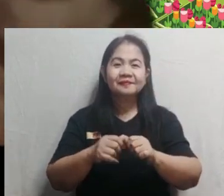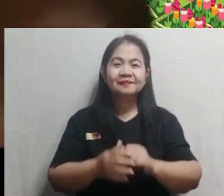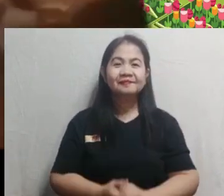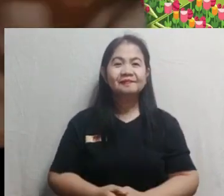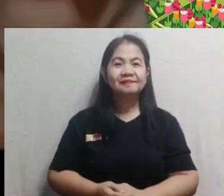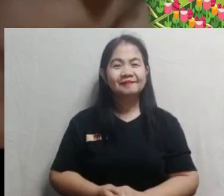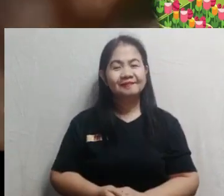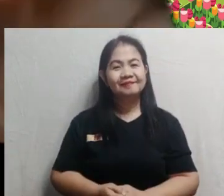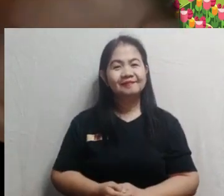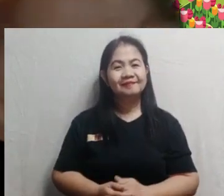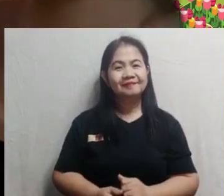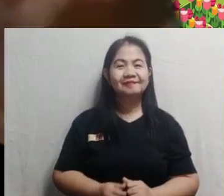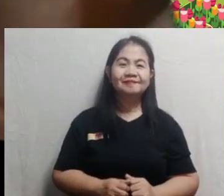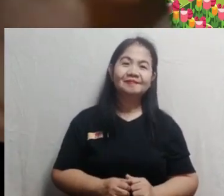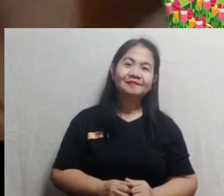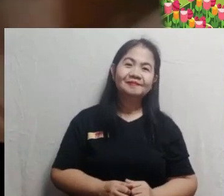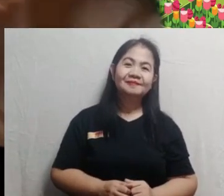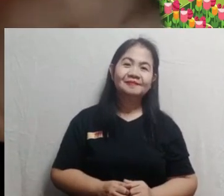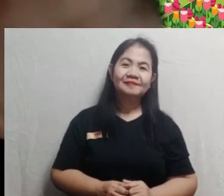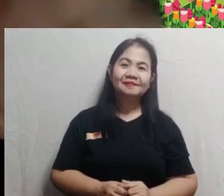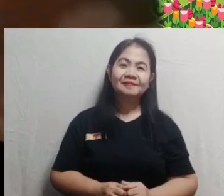tandaan.